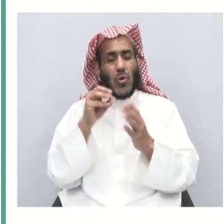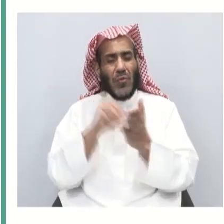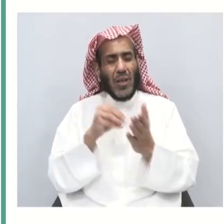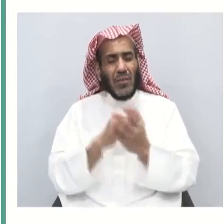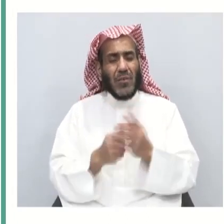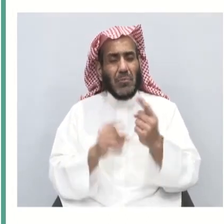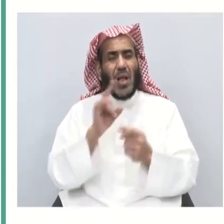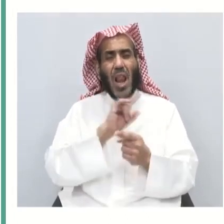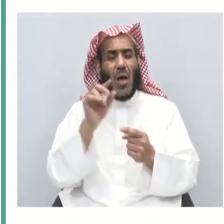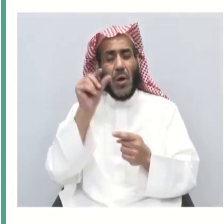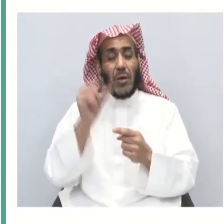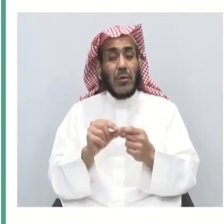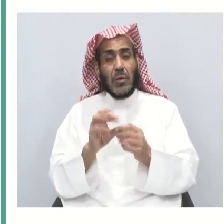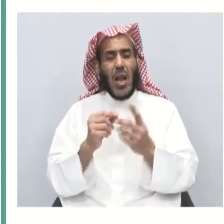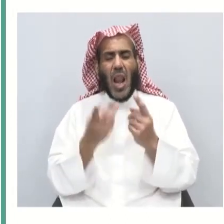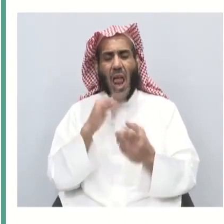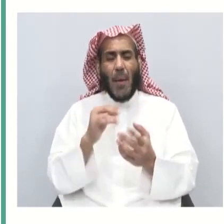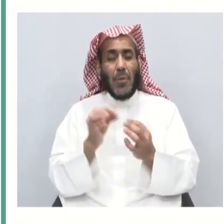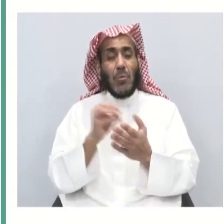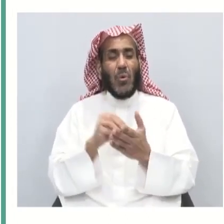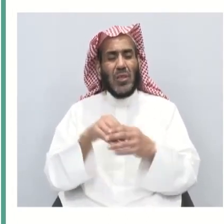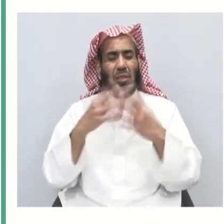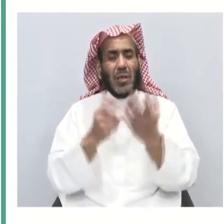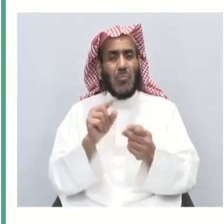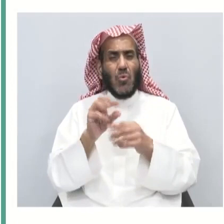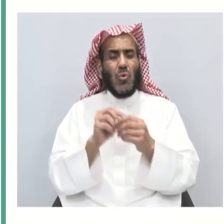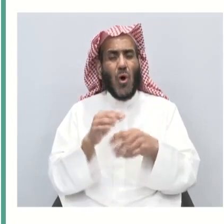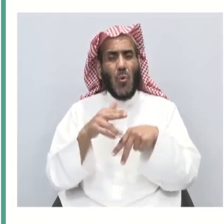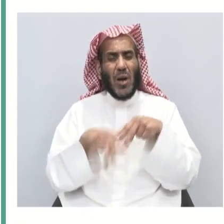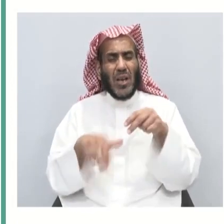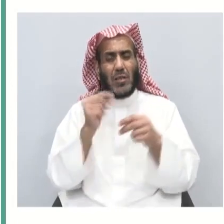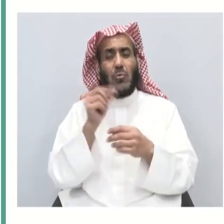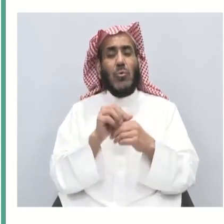النباتات اللاوعائية اللابذرية، مغطاة البذور، المعرات البذور.